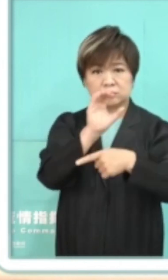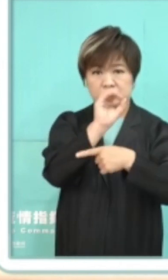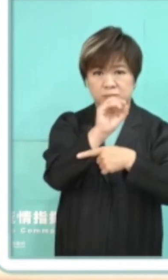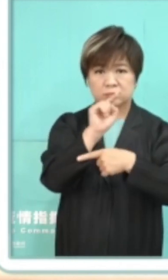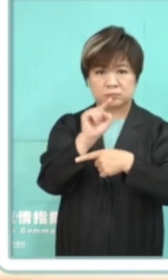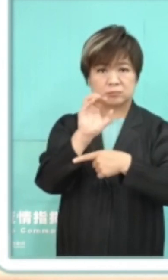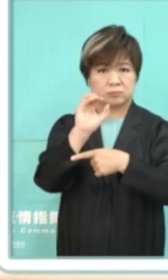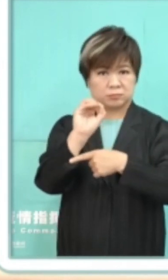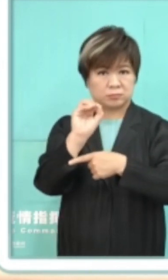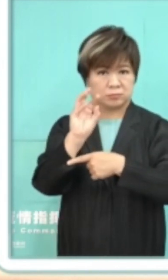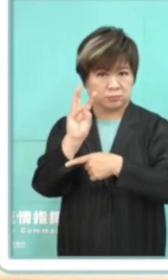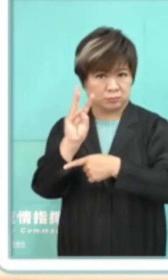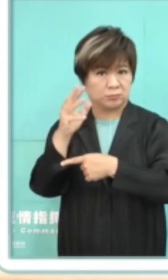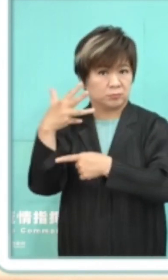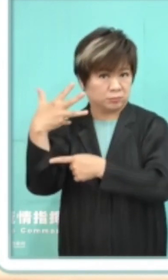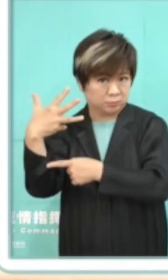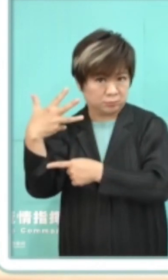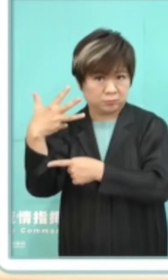人数的